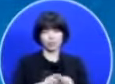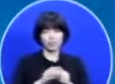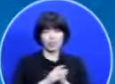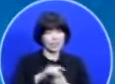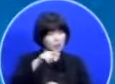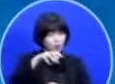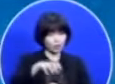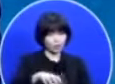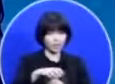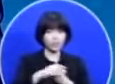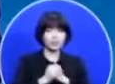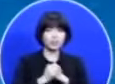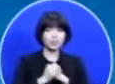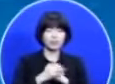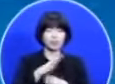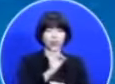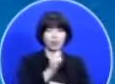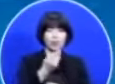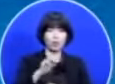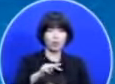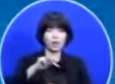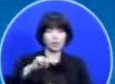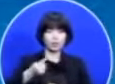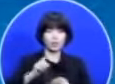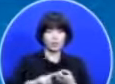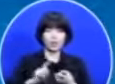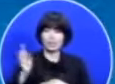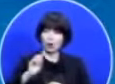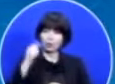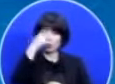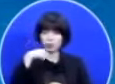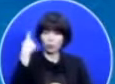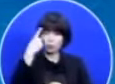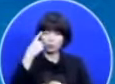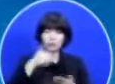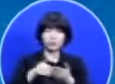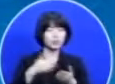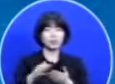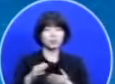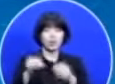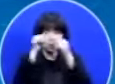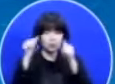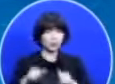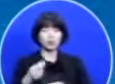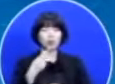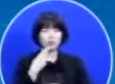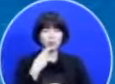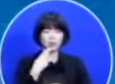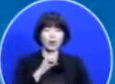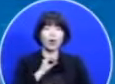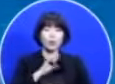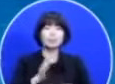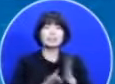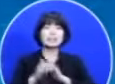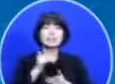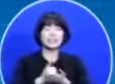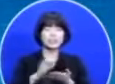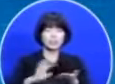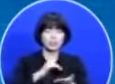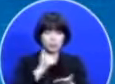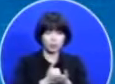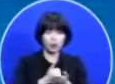거기에는 왈도 에 대한 어떤 초상화나 동상도 없었습니다 오직 예수 그리스도와 하나님의